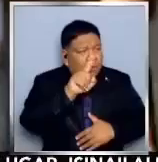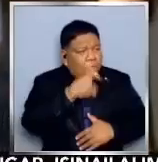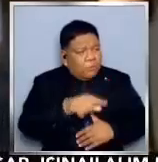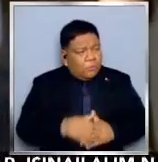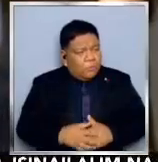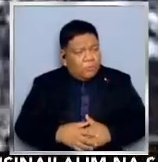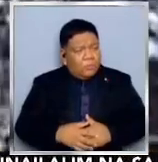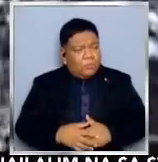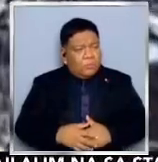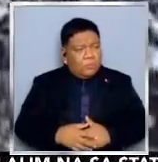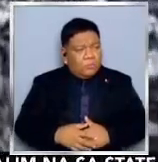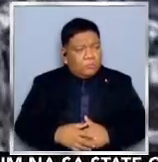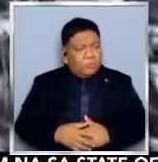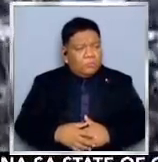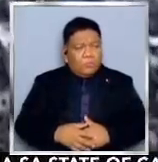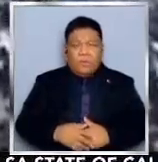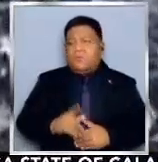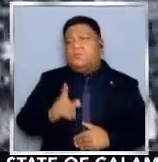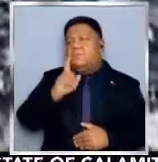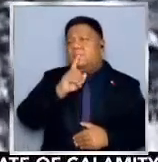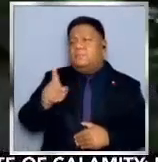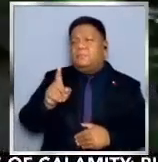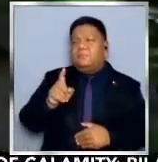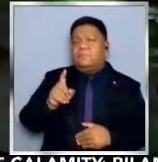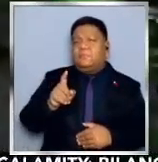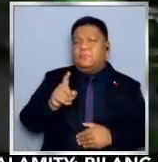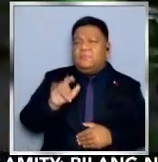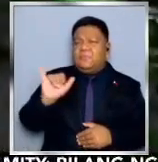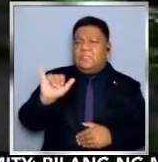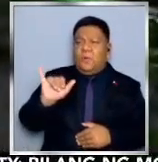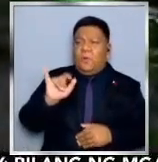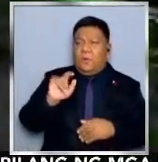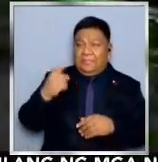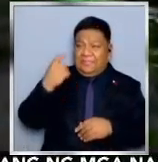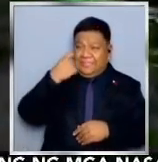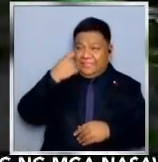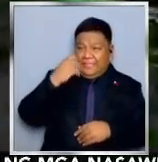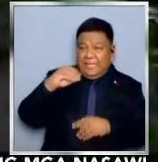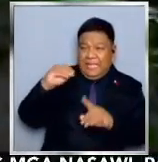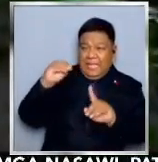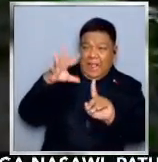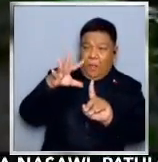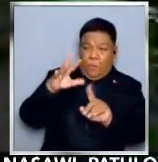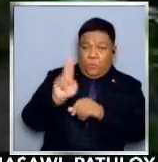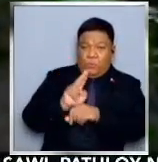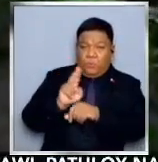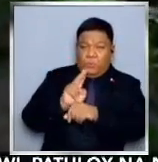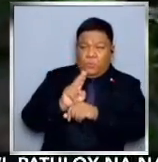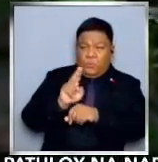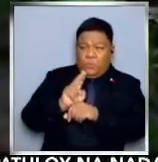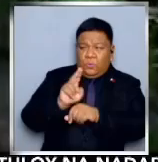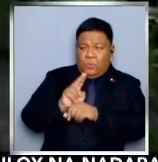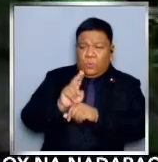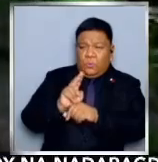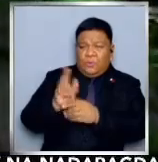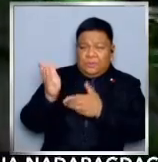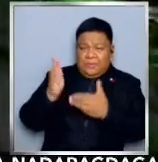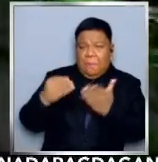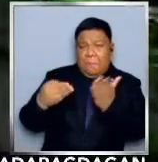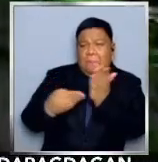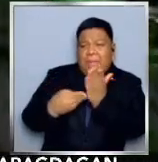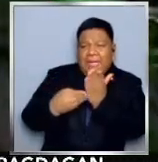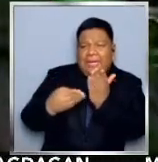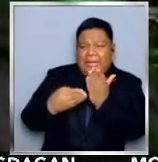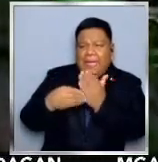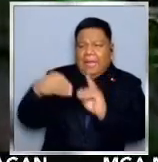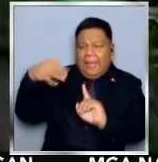Walang kuryente. Yung ilaw na gamit namin Mel, yung dala namin ilaw na di baterya at yung ilaw ng